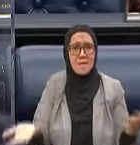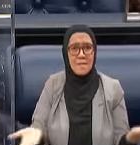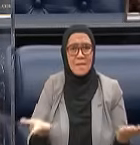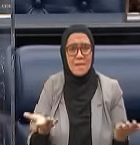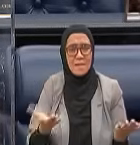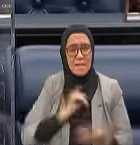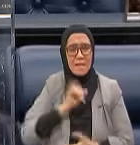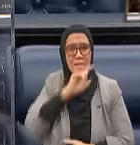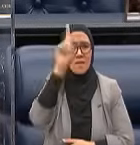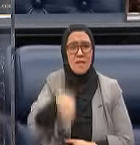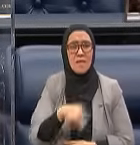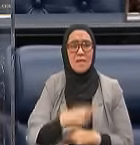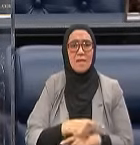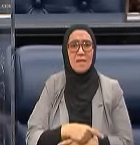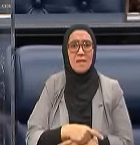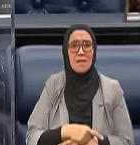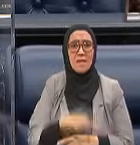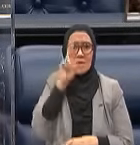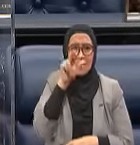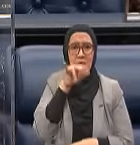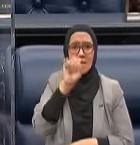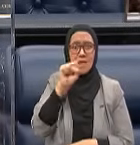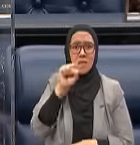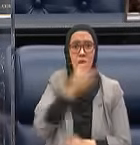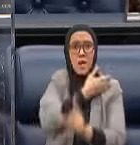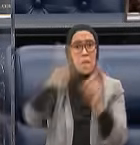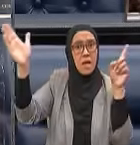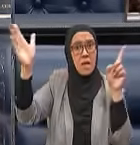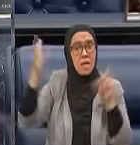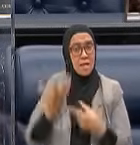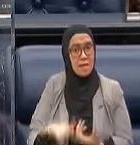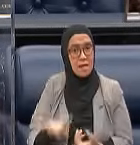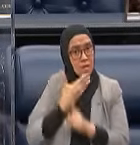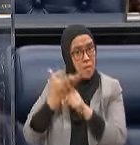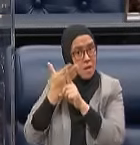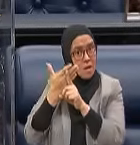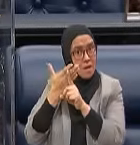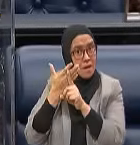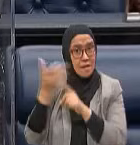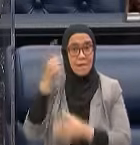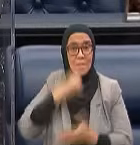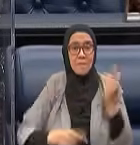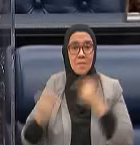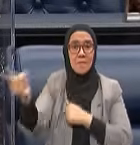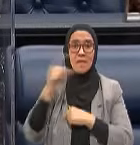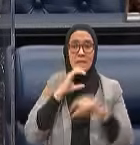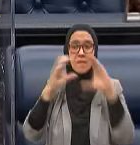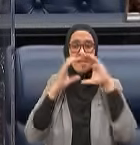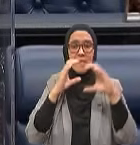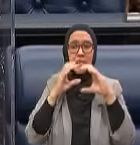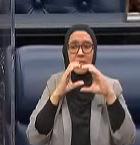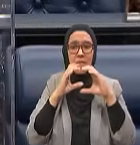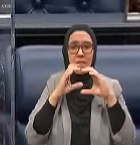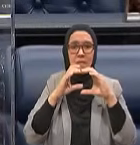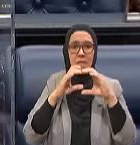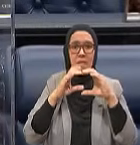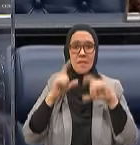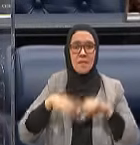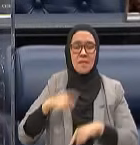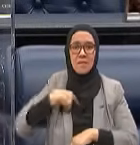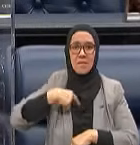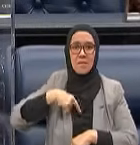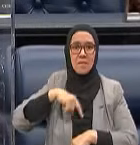Adakah dress rutin akan dipecah Adakah Apa yang disebut sebagai bekapan